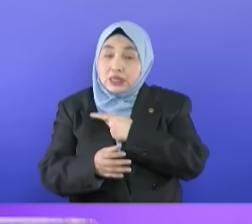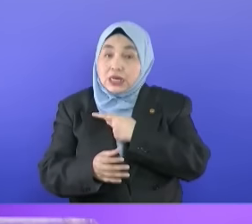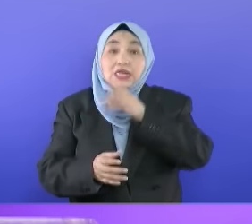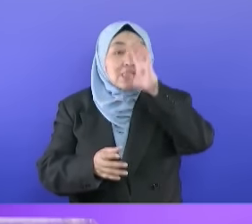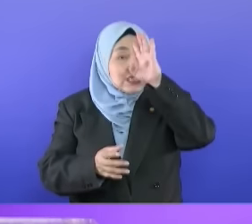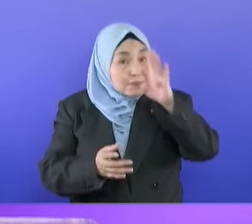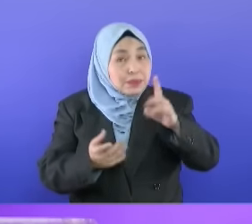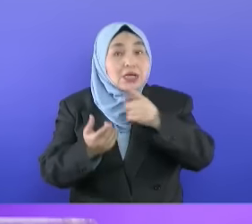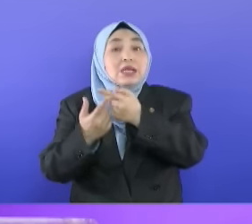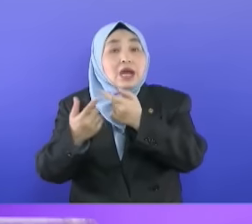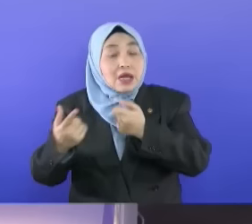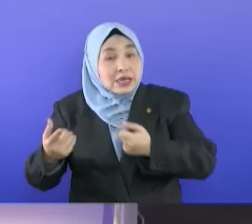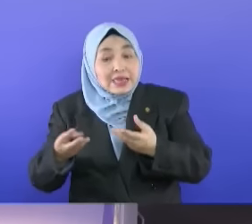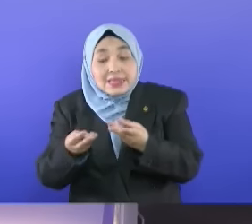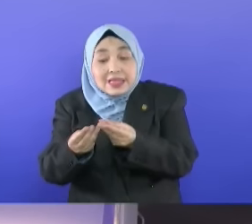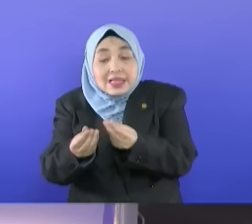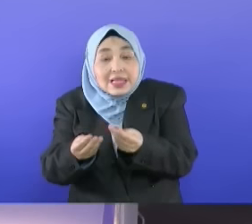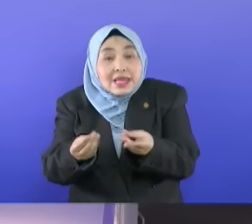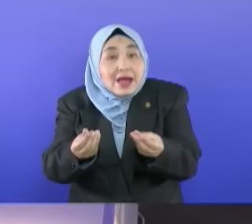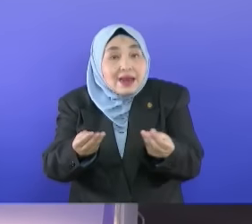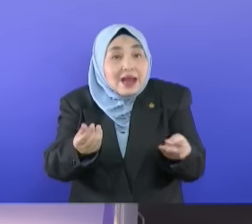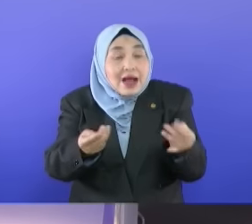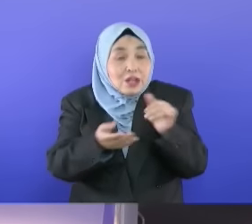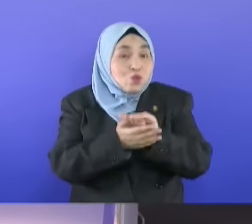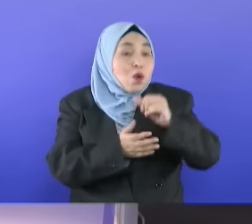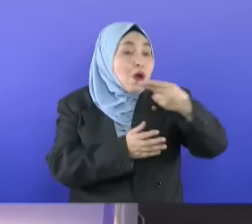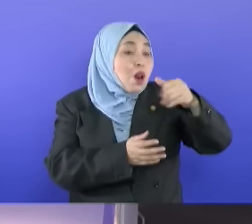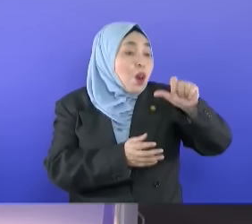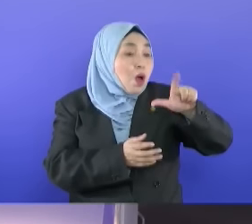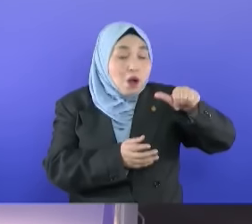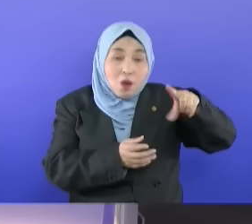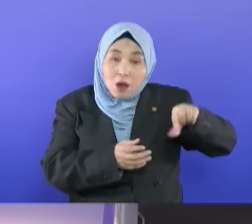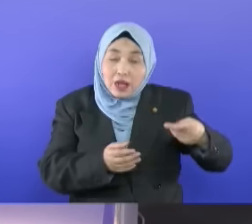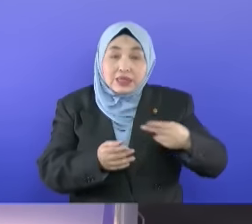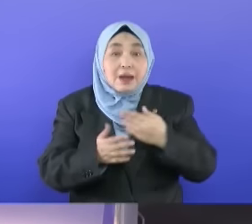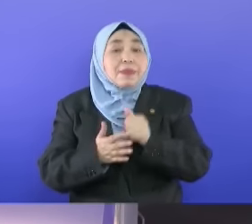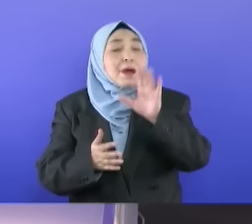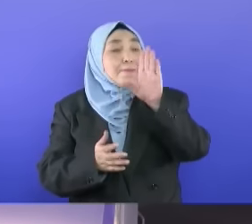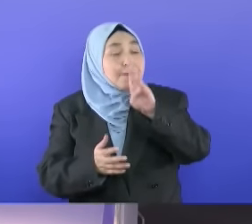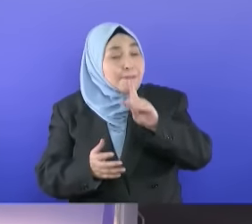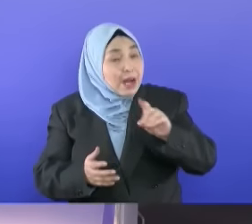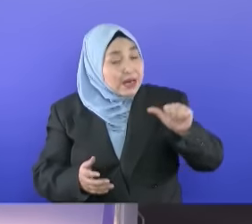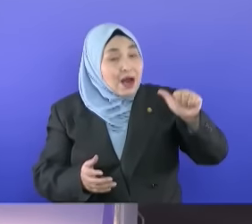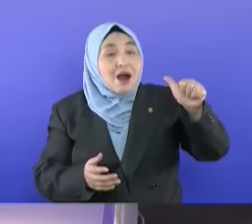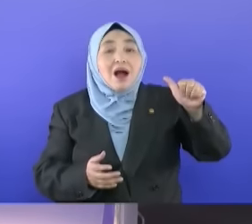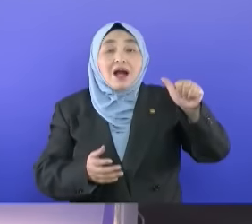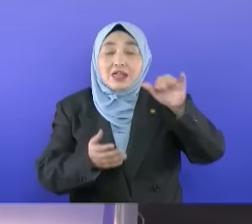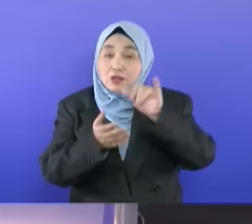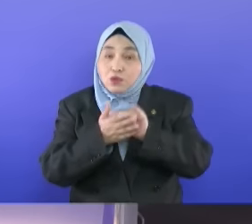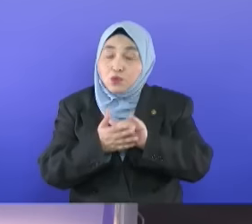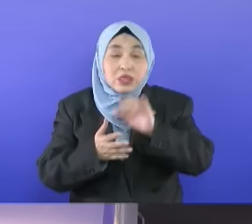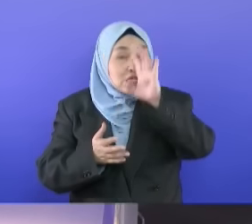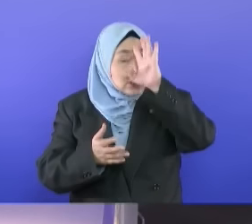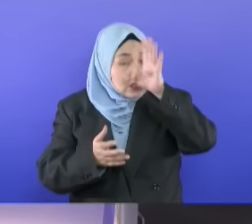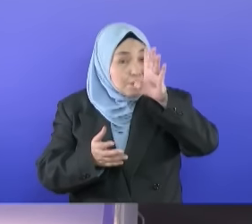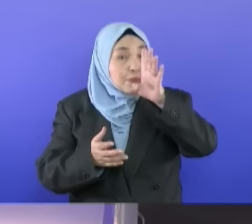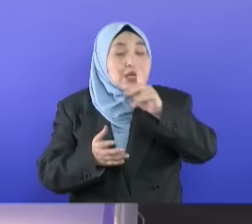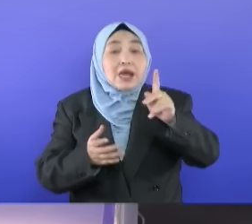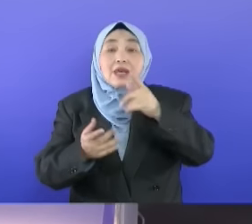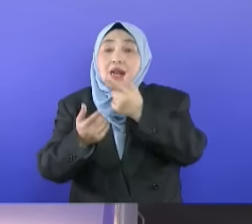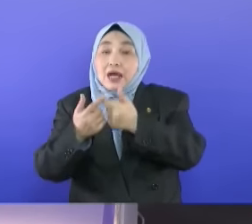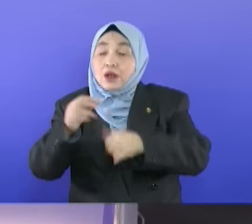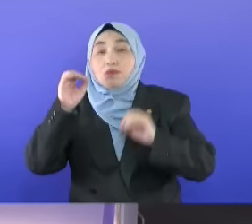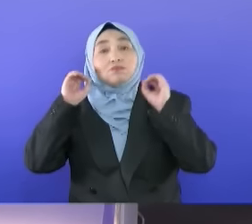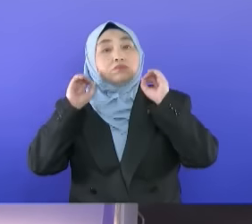diciptakan daripada tanah contohnya itu khalaqah tapi itu maksudnya ialah diciptakan daripada